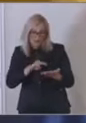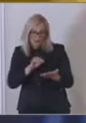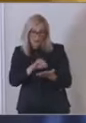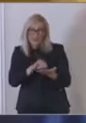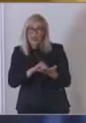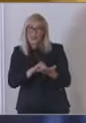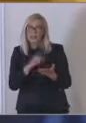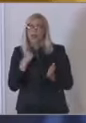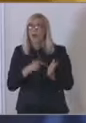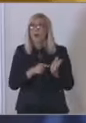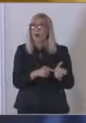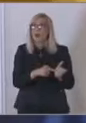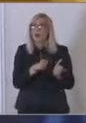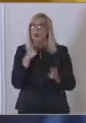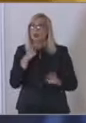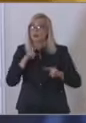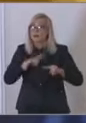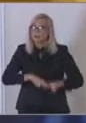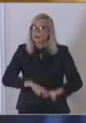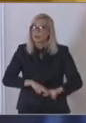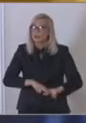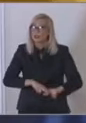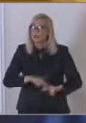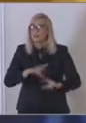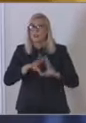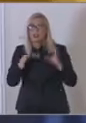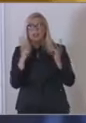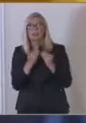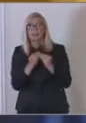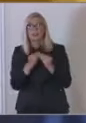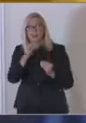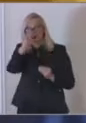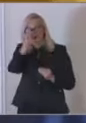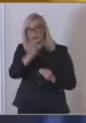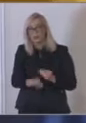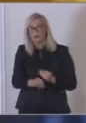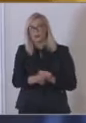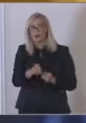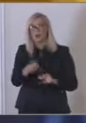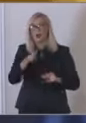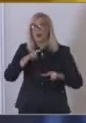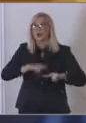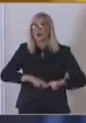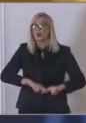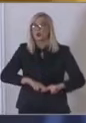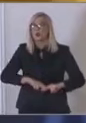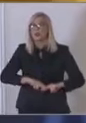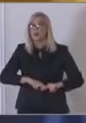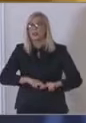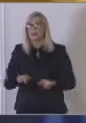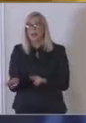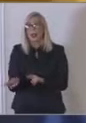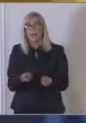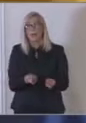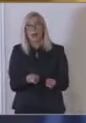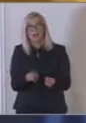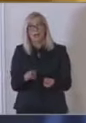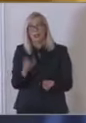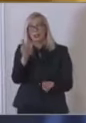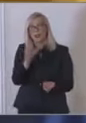vendosmëri që të respektoj plotësisht vendimet e organeve të drejtësisë. Gjithmonë